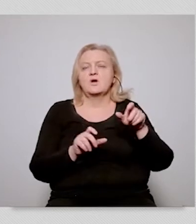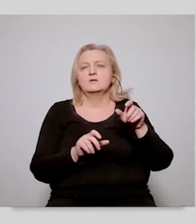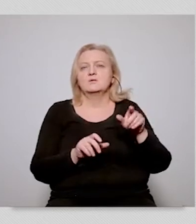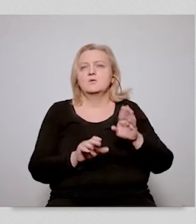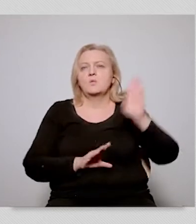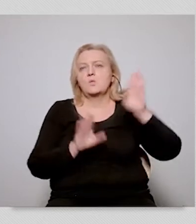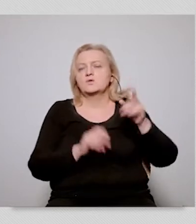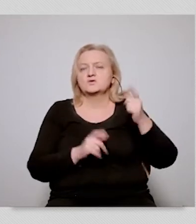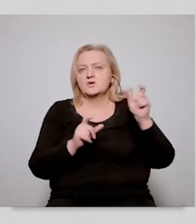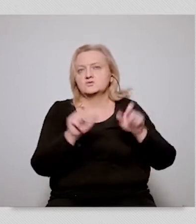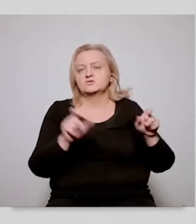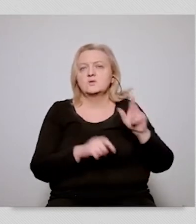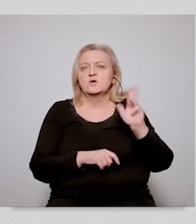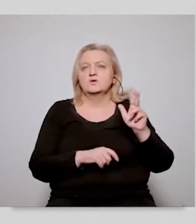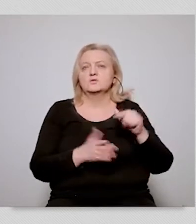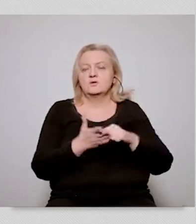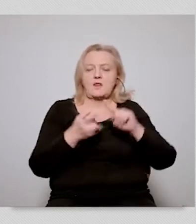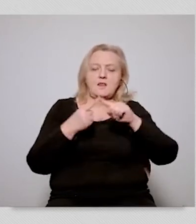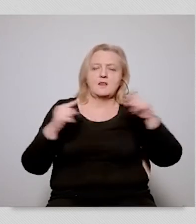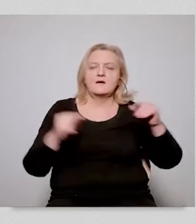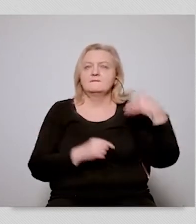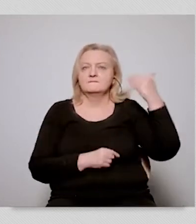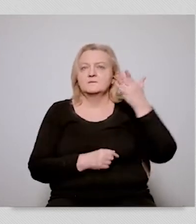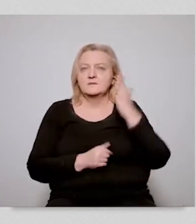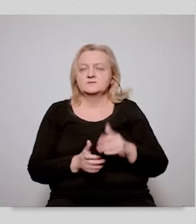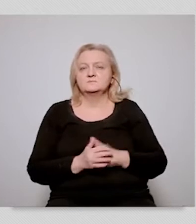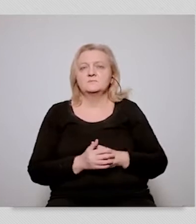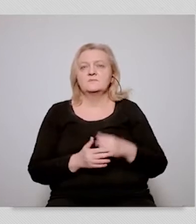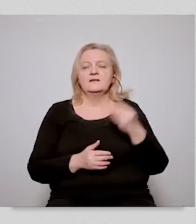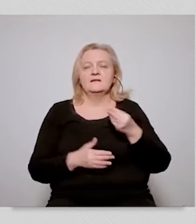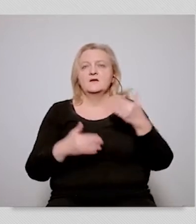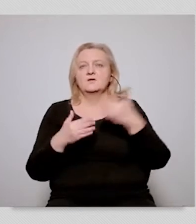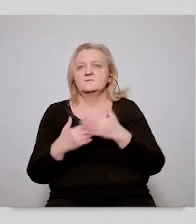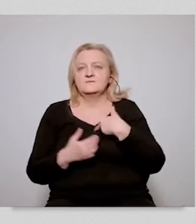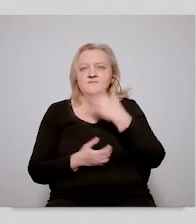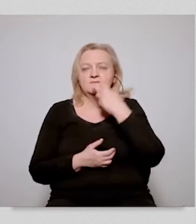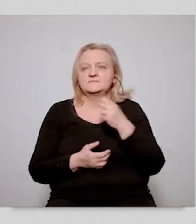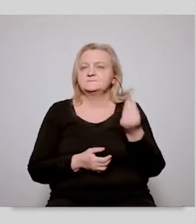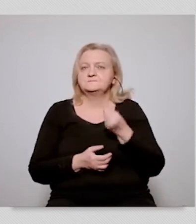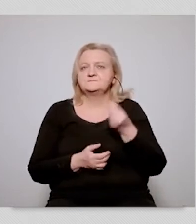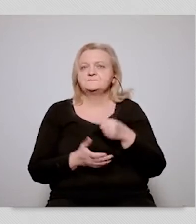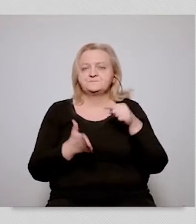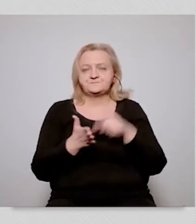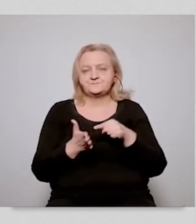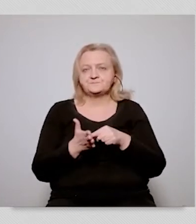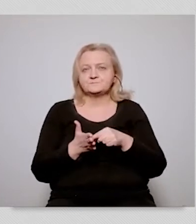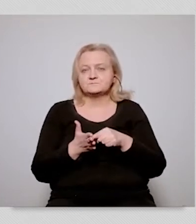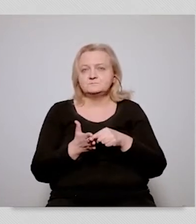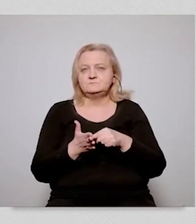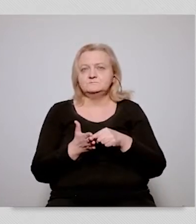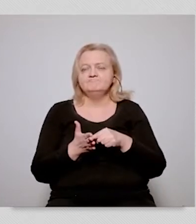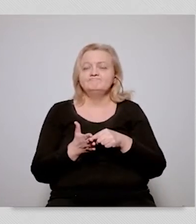kogoś, kto taki przekaz sformułuje. Więc już kończąc, widać, że tych takich